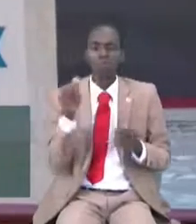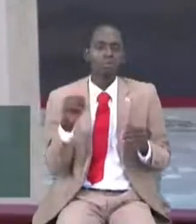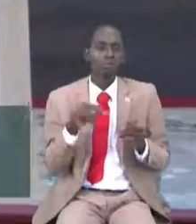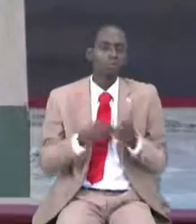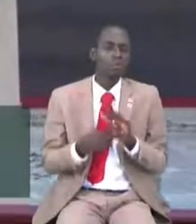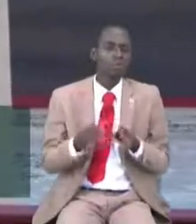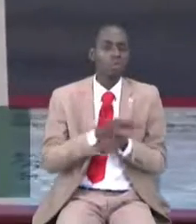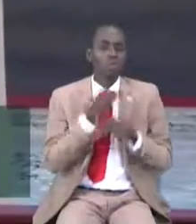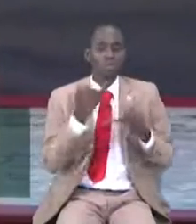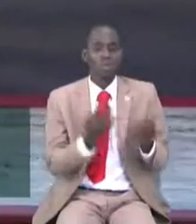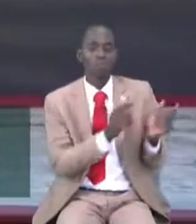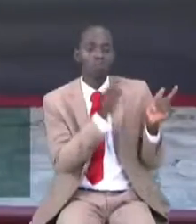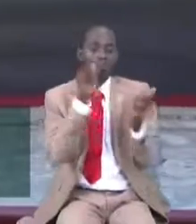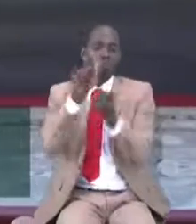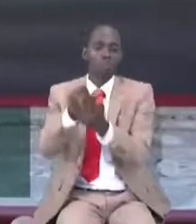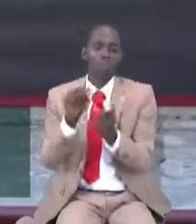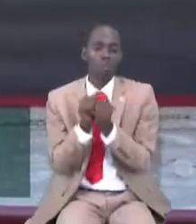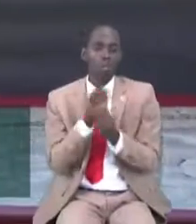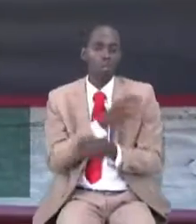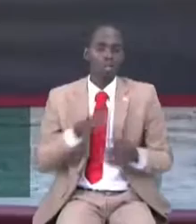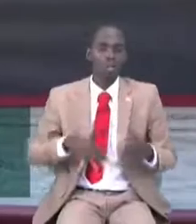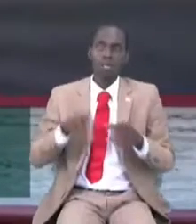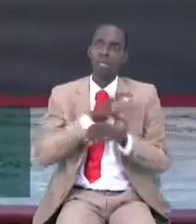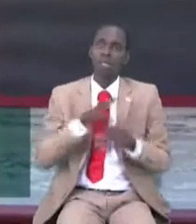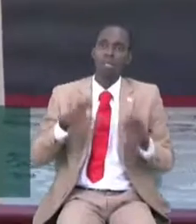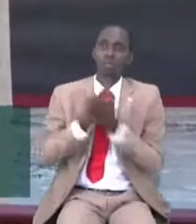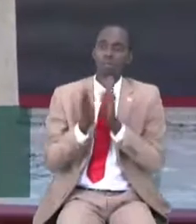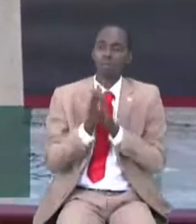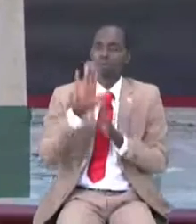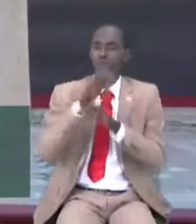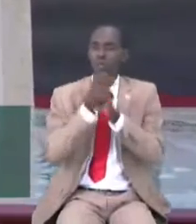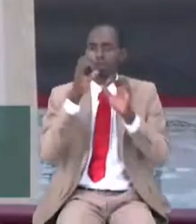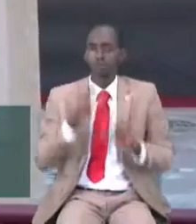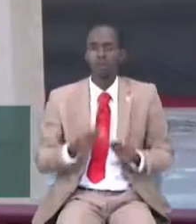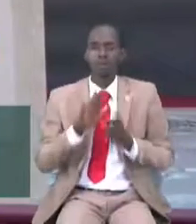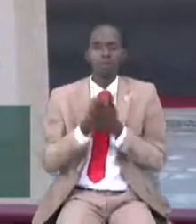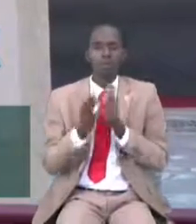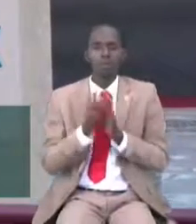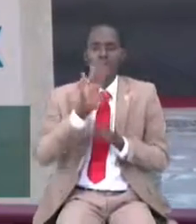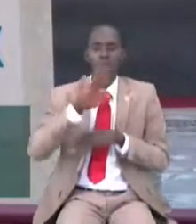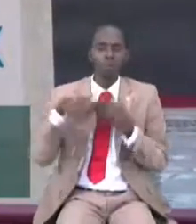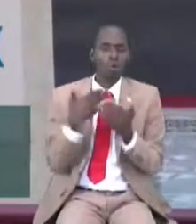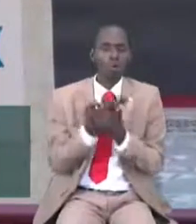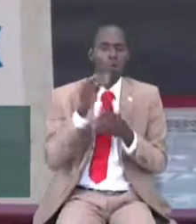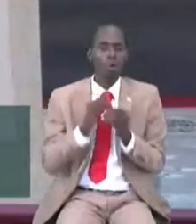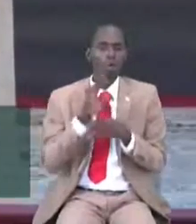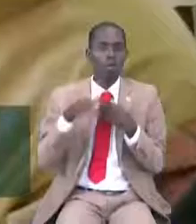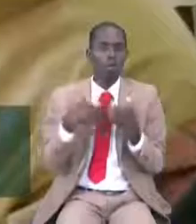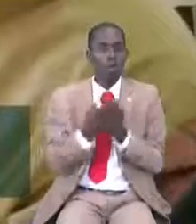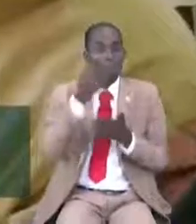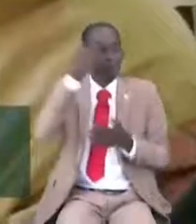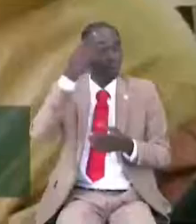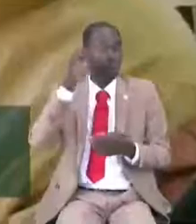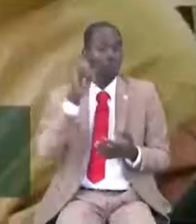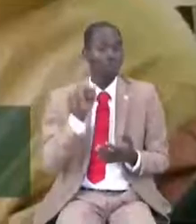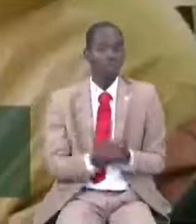son tout en tout. Et à cause de cela, il prend maintenant le zèle de Christ et il est zélé